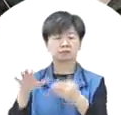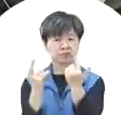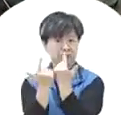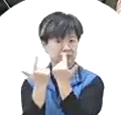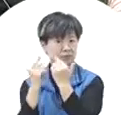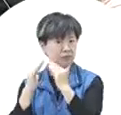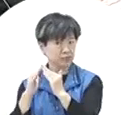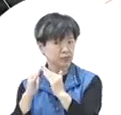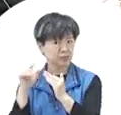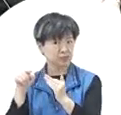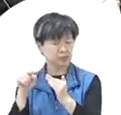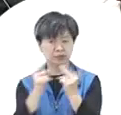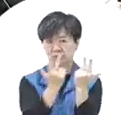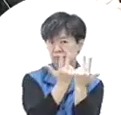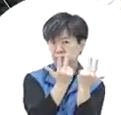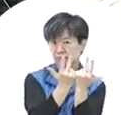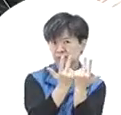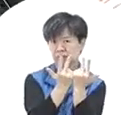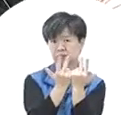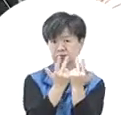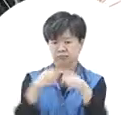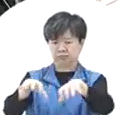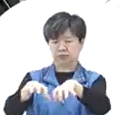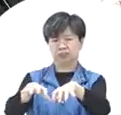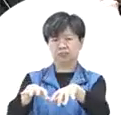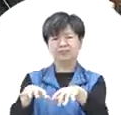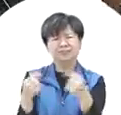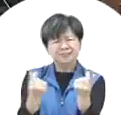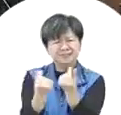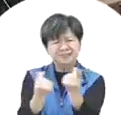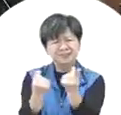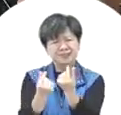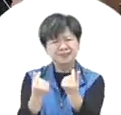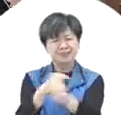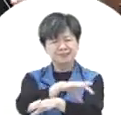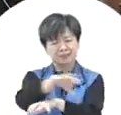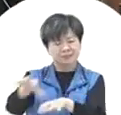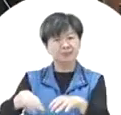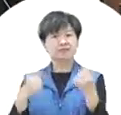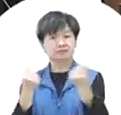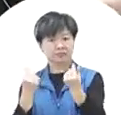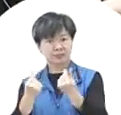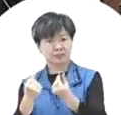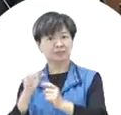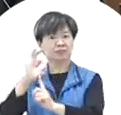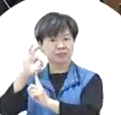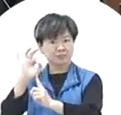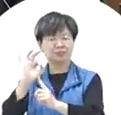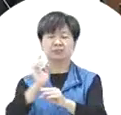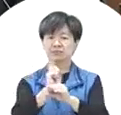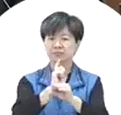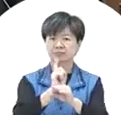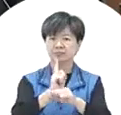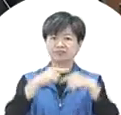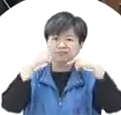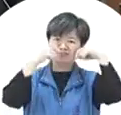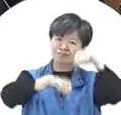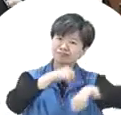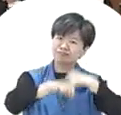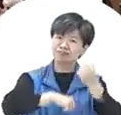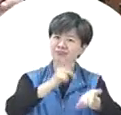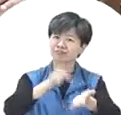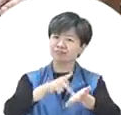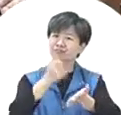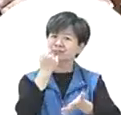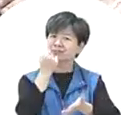北市跟新北市是最相仿的一个环境，所以它纳入公车、计程车、U-Bike 还有 U-Bike。你做